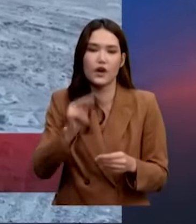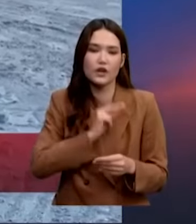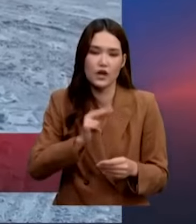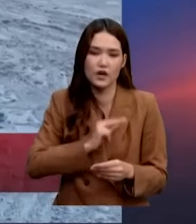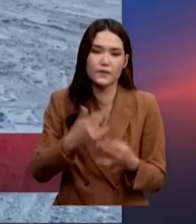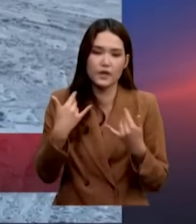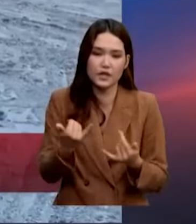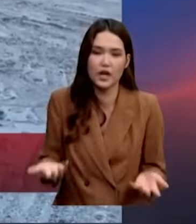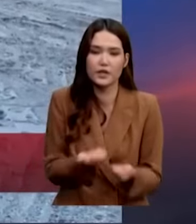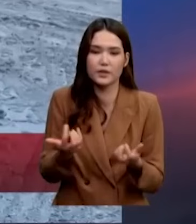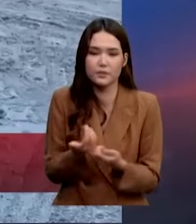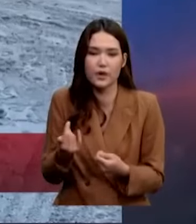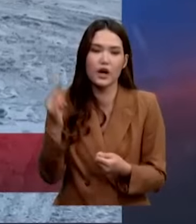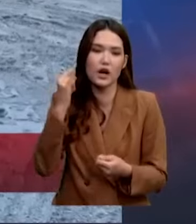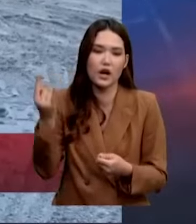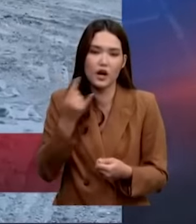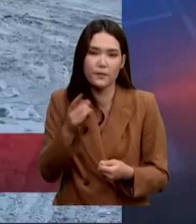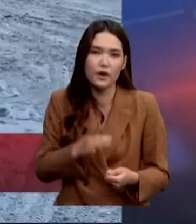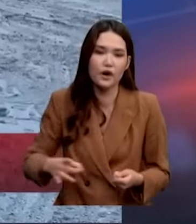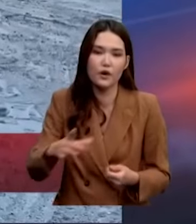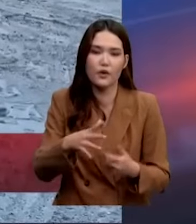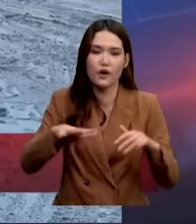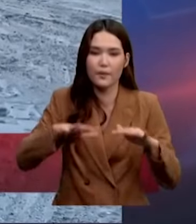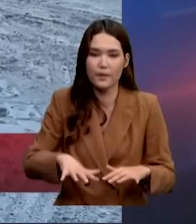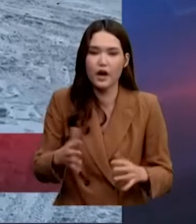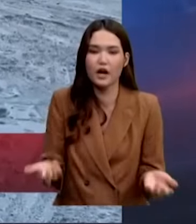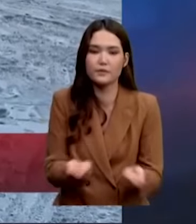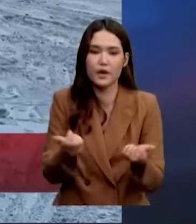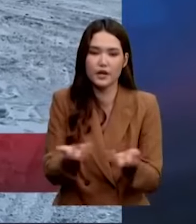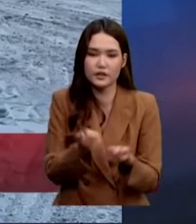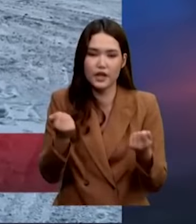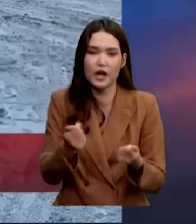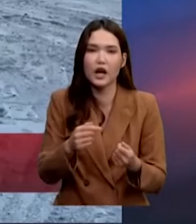участвуют спасатели Павлодарской области, спасатели